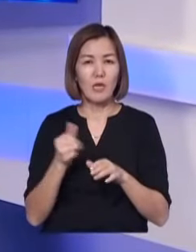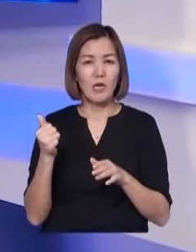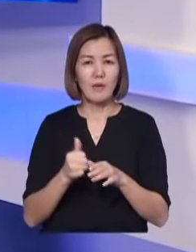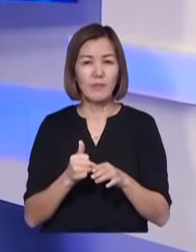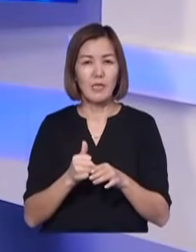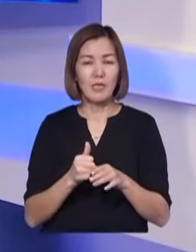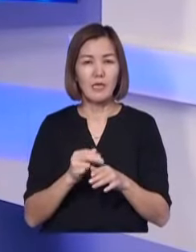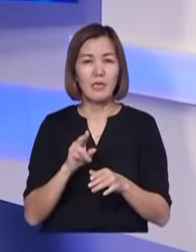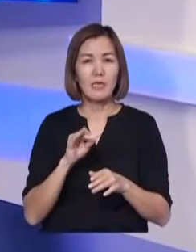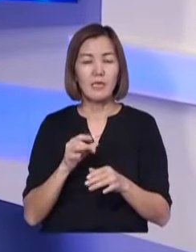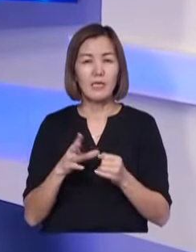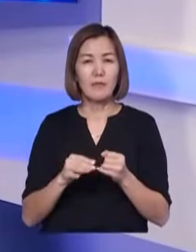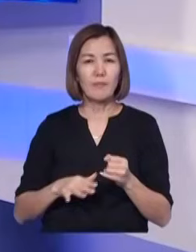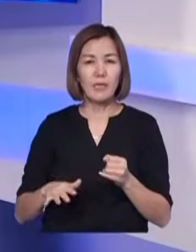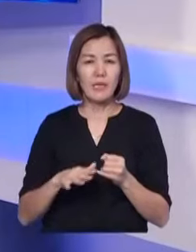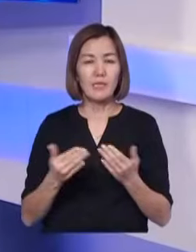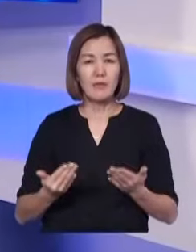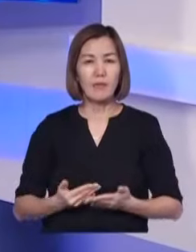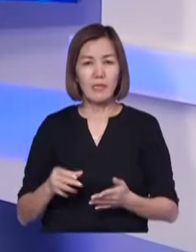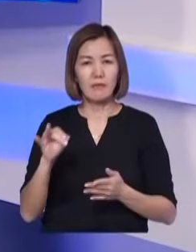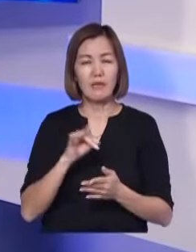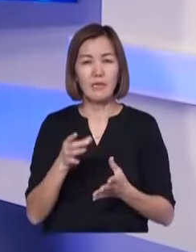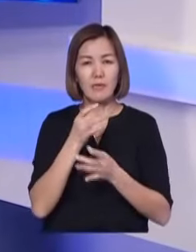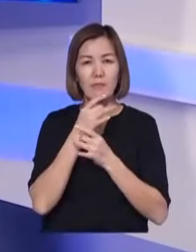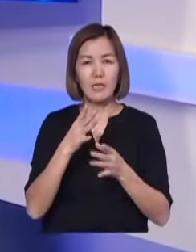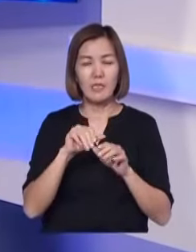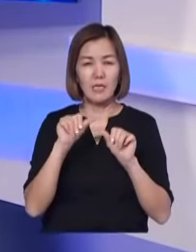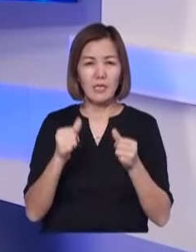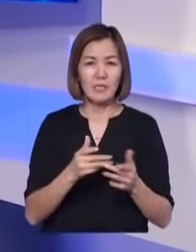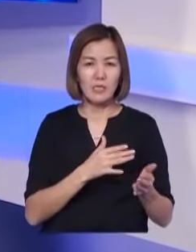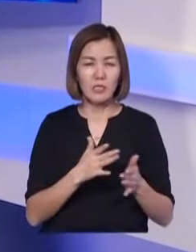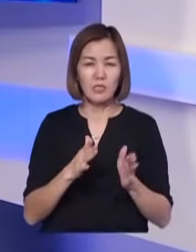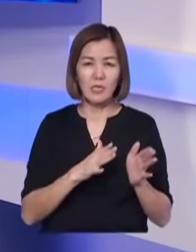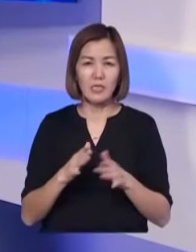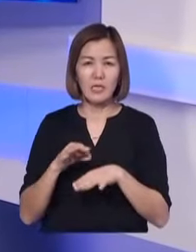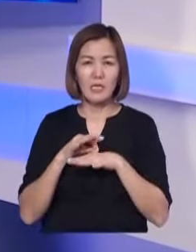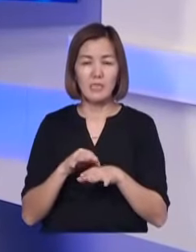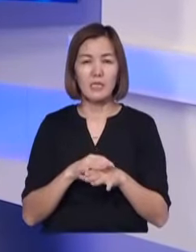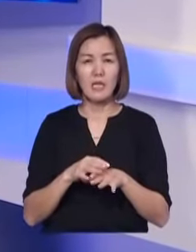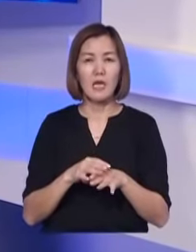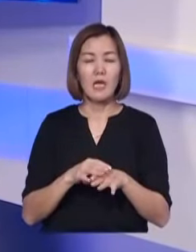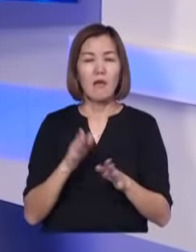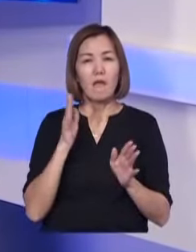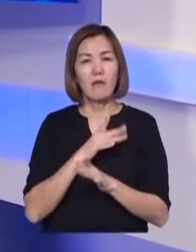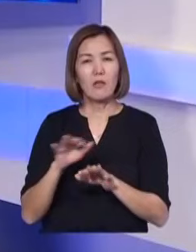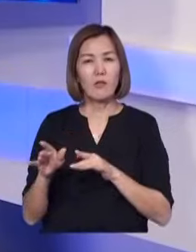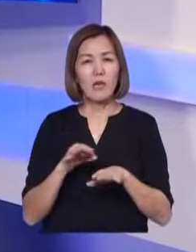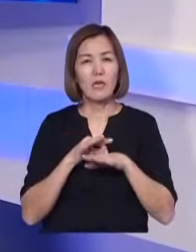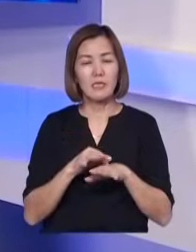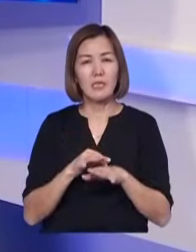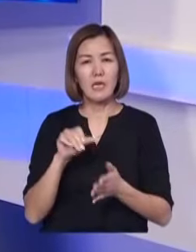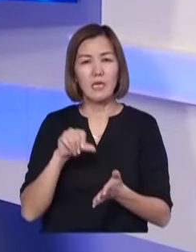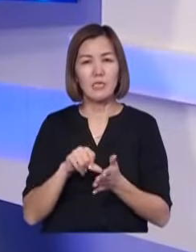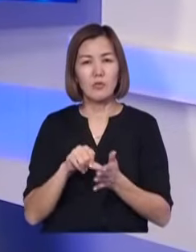киелі мекен деп аталып, тарихи мәдени ескерткіштердің аумақтары ретке келтірілді. Мұнда экологиялық акцияның бастамашылары